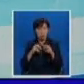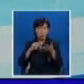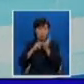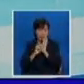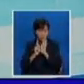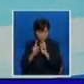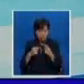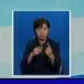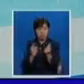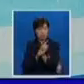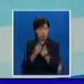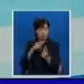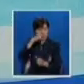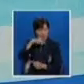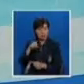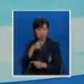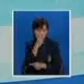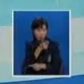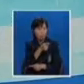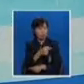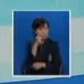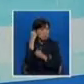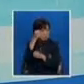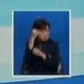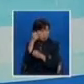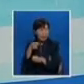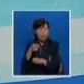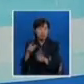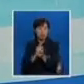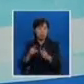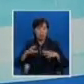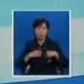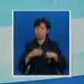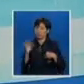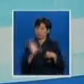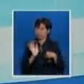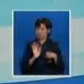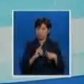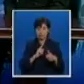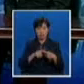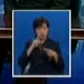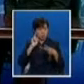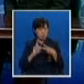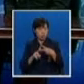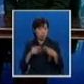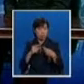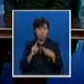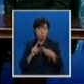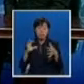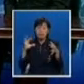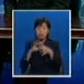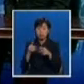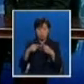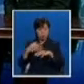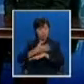ะจำนนต่อวิธีการเรียกร้องหรือข่มขู่คุกคามอย่างนี้ไม่ได้นั่นประเด็นที่1ประเด็นที่2เนี่ยข้อเรียกร้องท